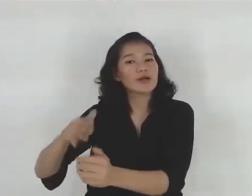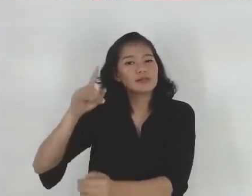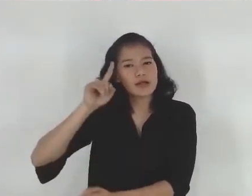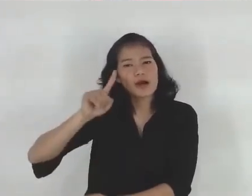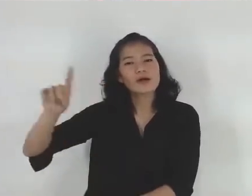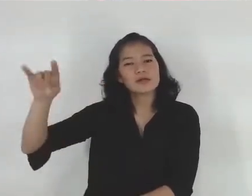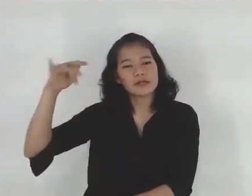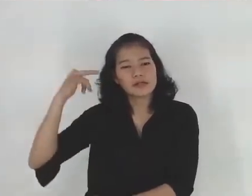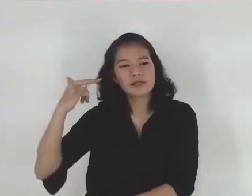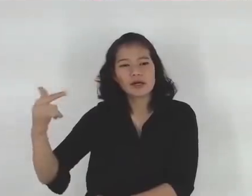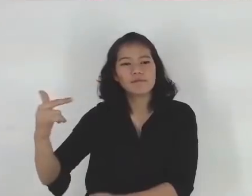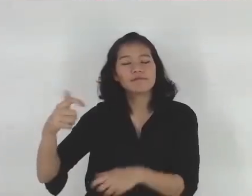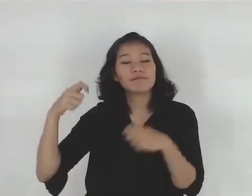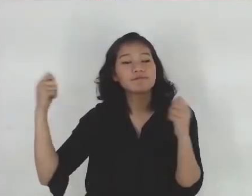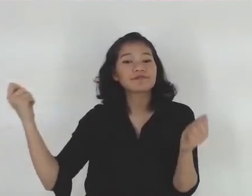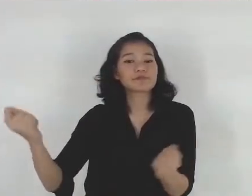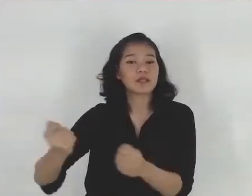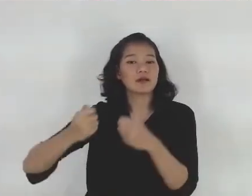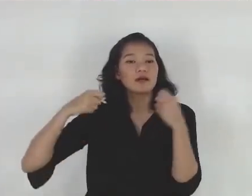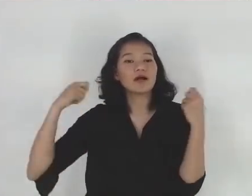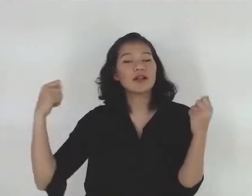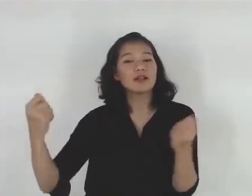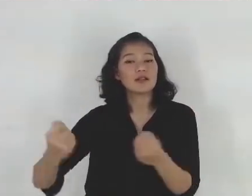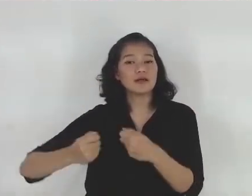pimpinannya tetap